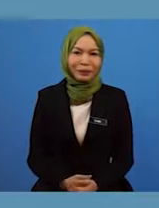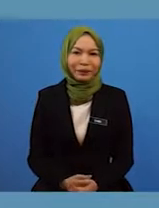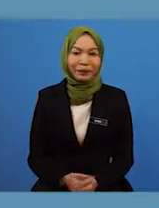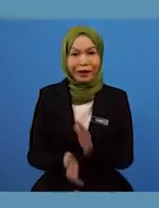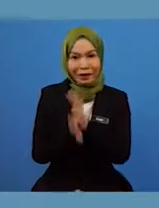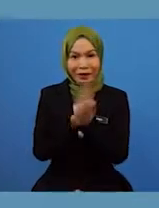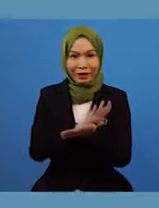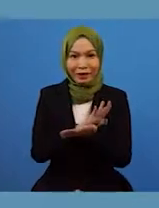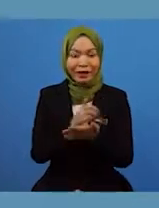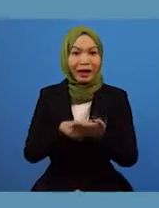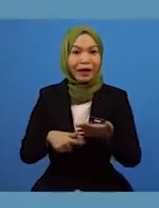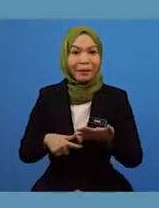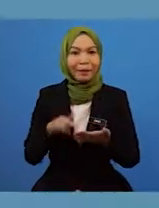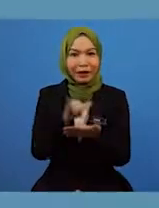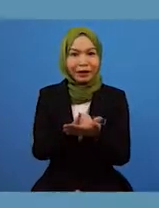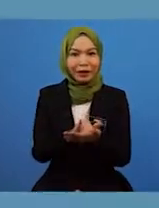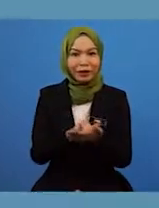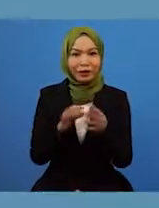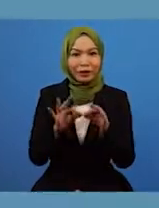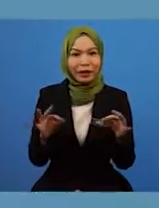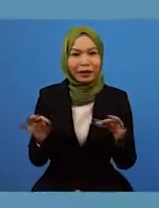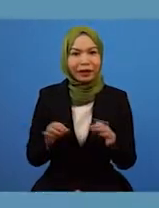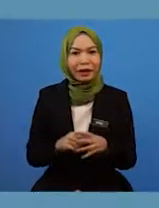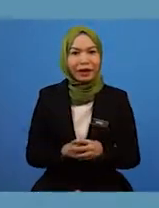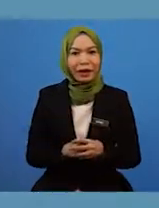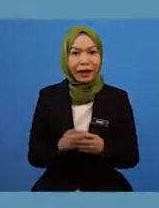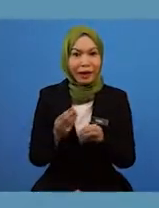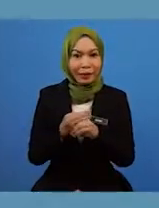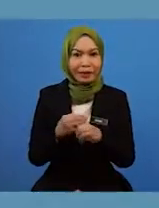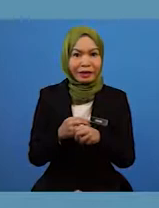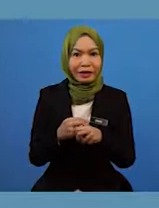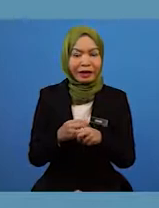Jadi, apakah pernyataan masalah kita pada hari ini?